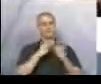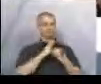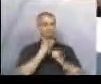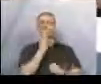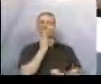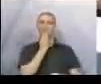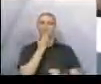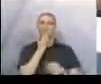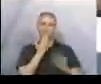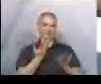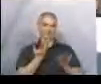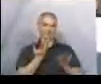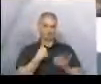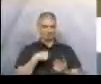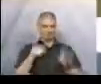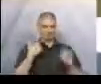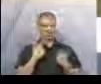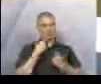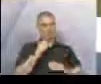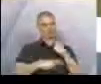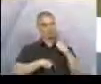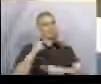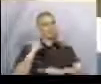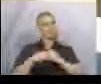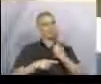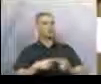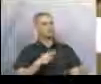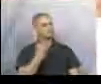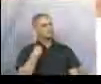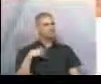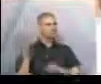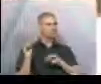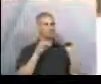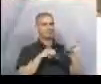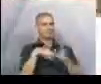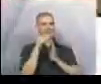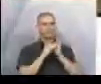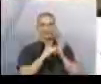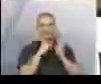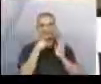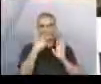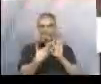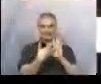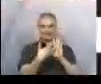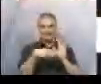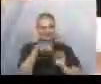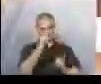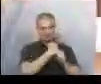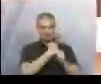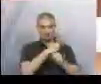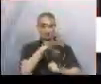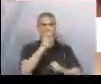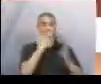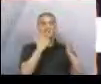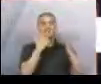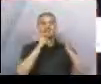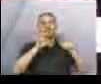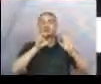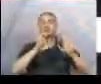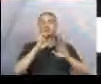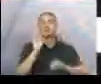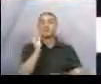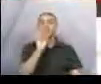היהודיים, שאנחנו חוגגים כל שנה. כן, אז בואו נלך אל הנתונים. סקר שיזמתם מגלה ש